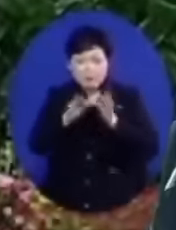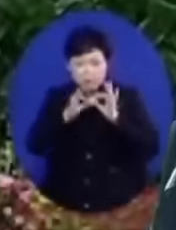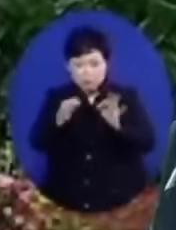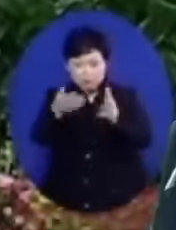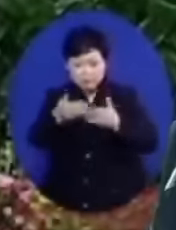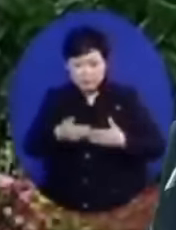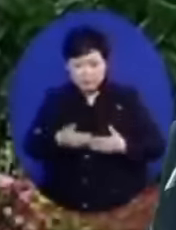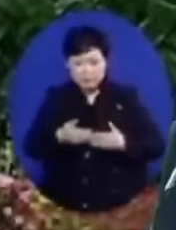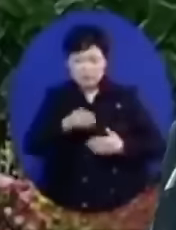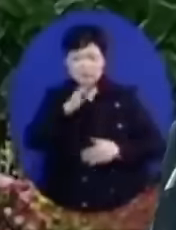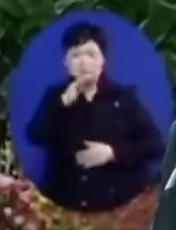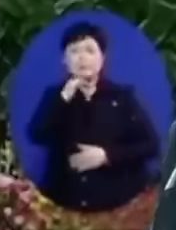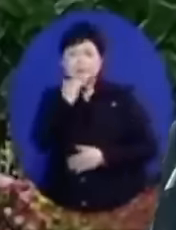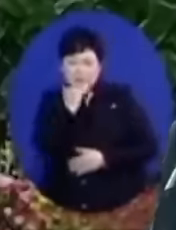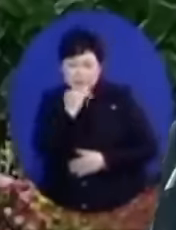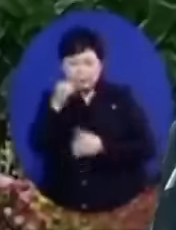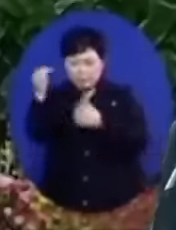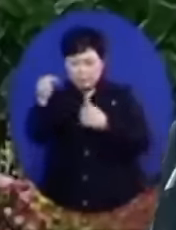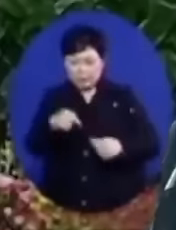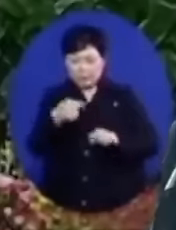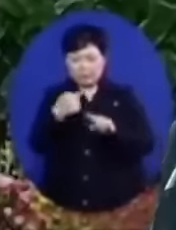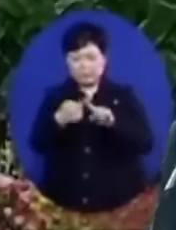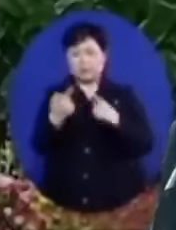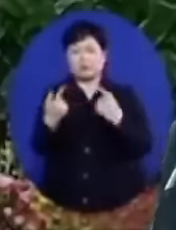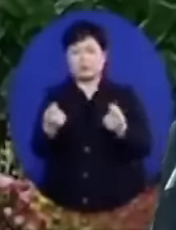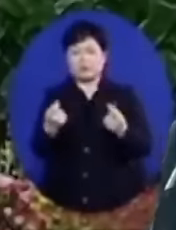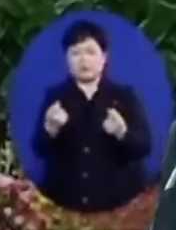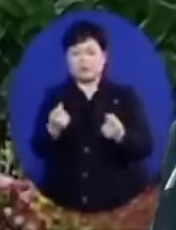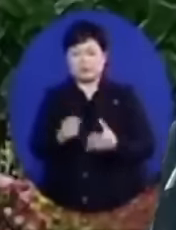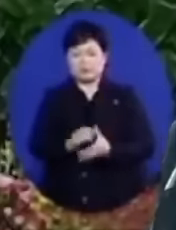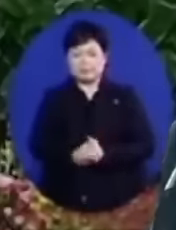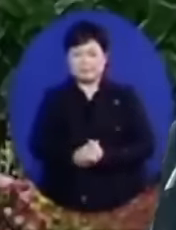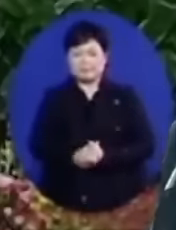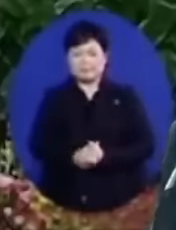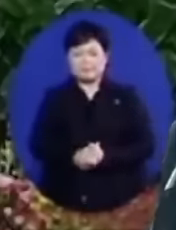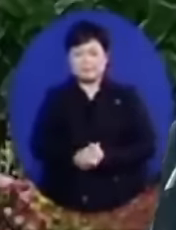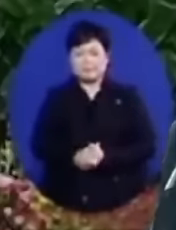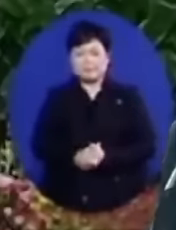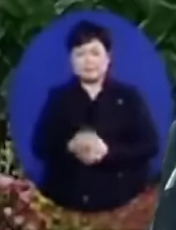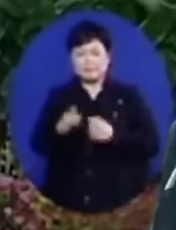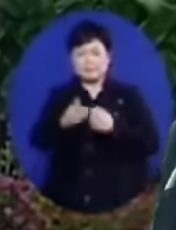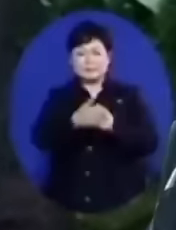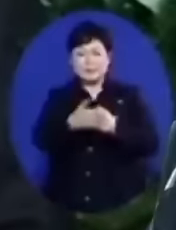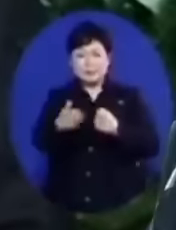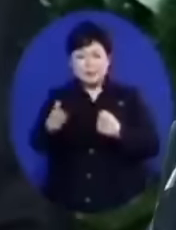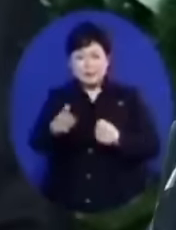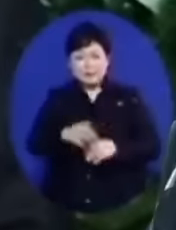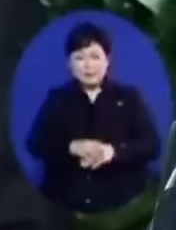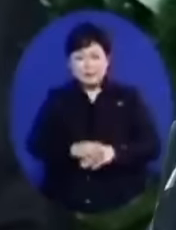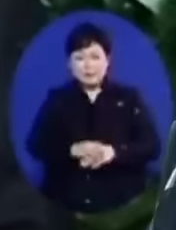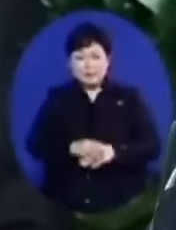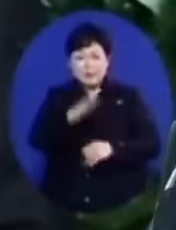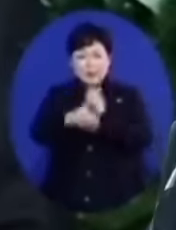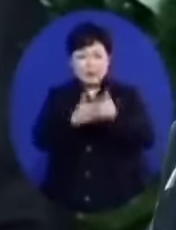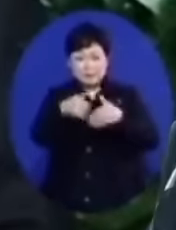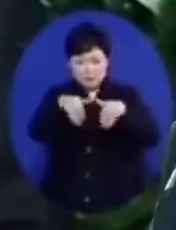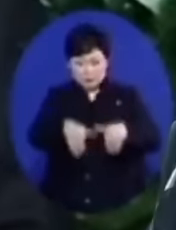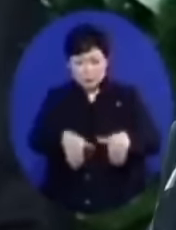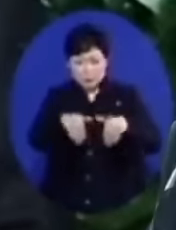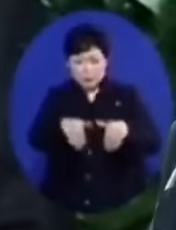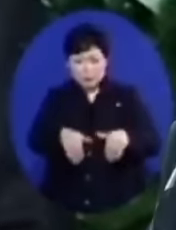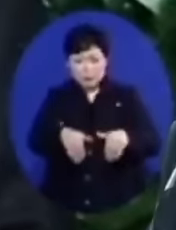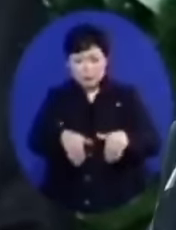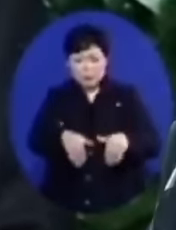받았다는 것은 기다리라고 명령받은 것과 같은 의미였다고 생각했습니다. 그러므로 초대교회는 하나님의 종,